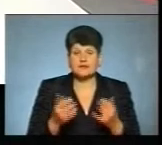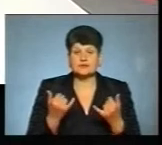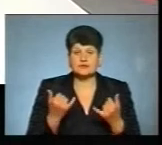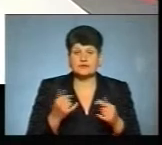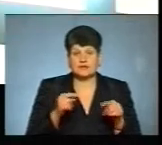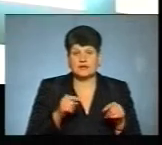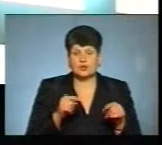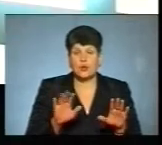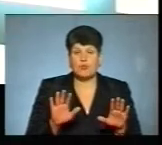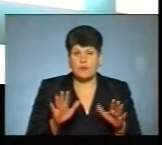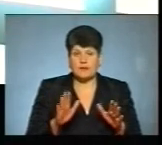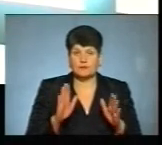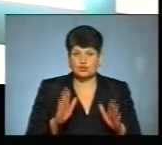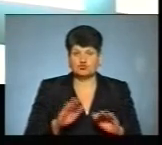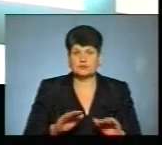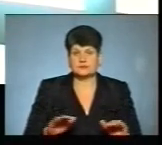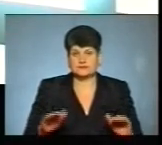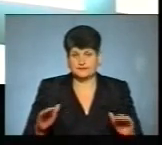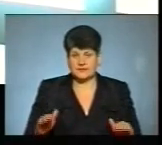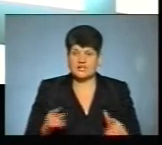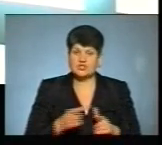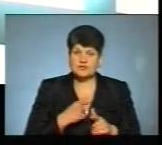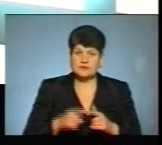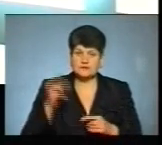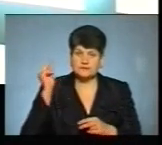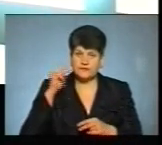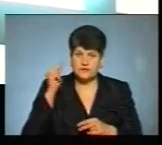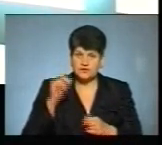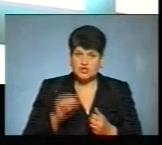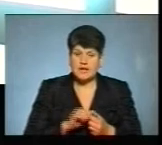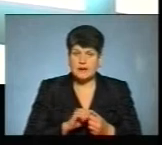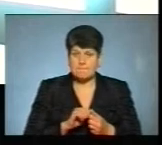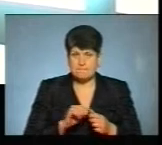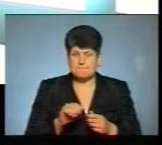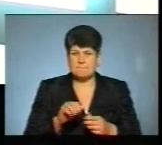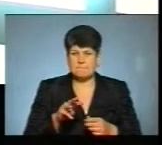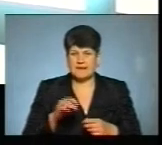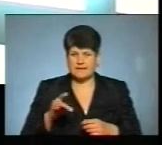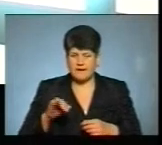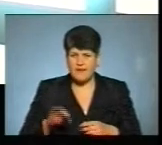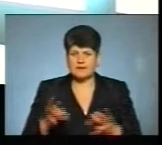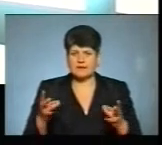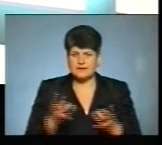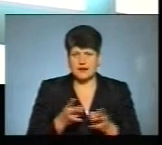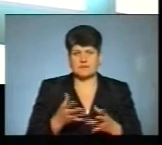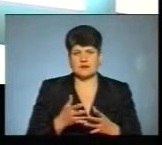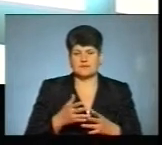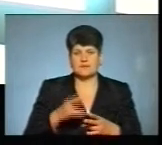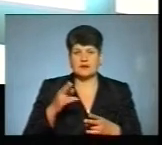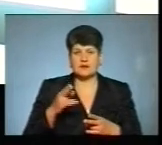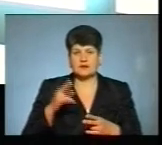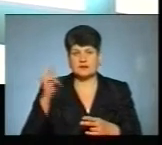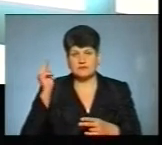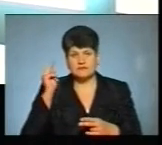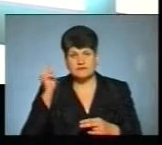той момент будуть їхні учні, чи вони закріпили той матеріал, який необхідно закріпити до кінця навчального року. Але ми